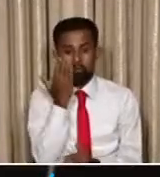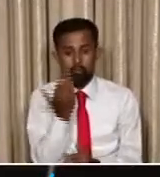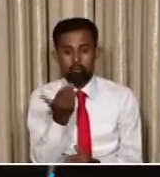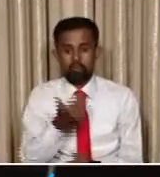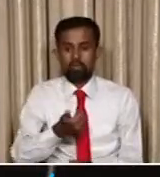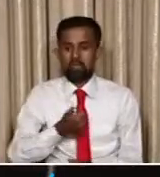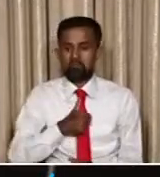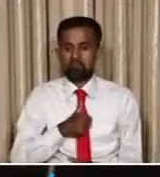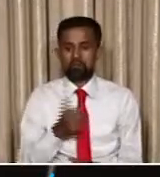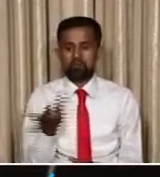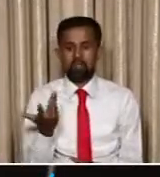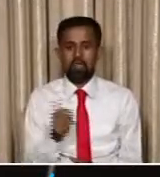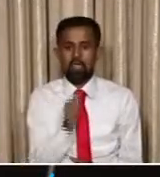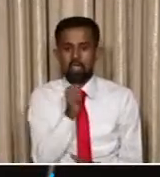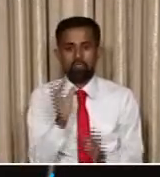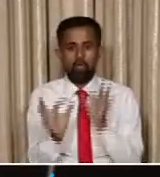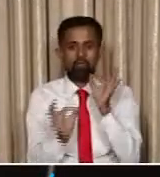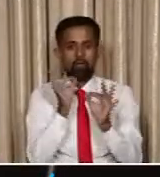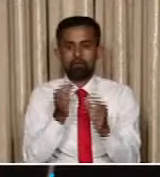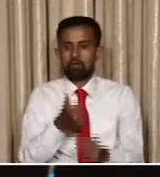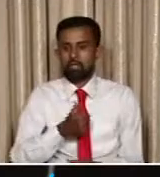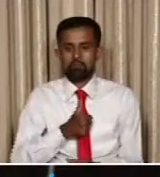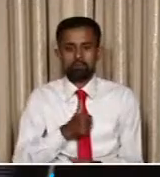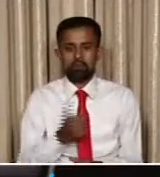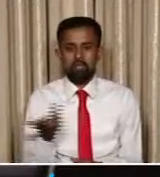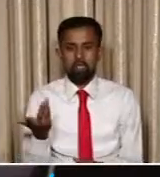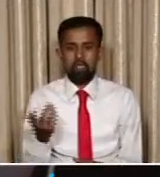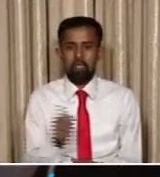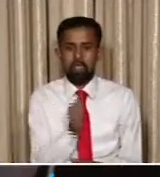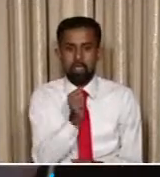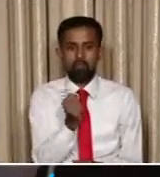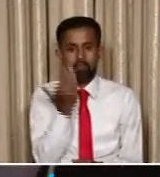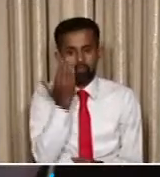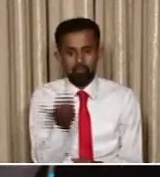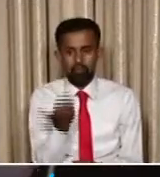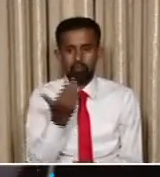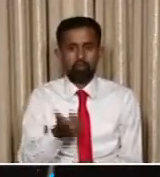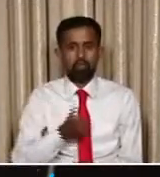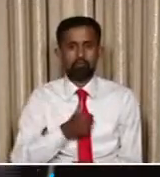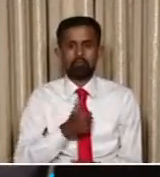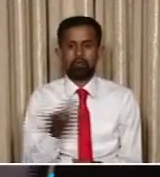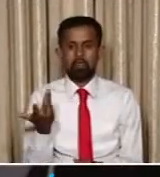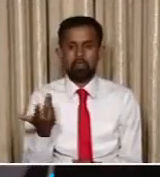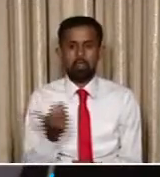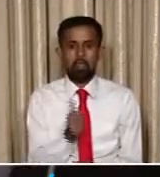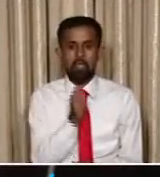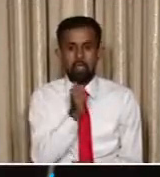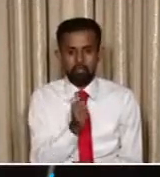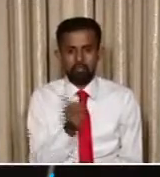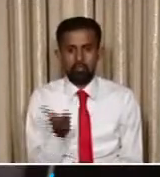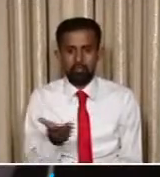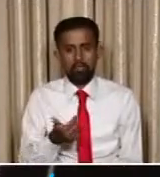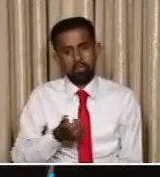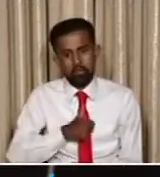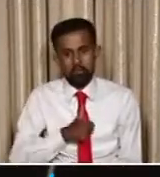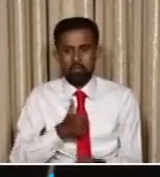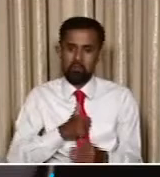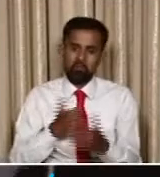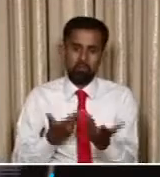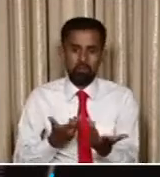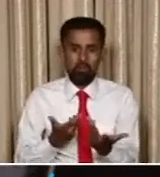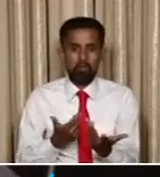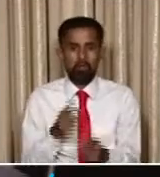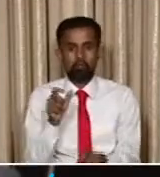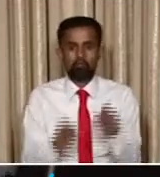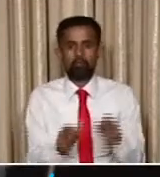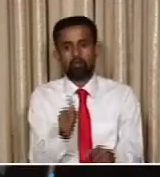නෑ. ඇත්ත කතා කරන්නට කැමතිත් නෑ. සත්‍යයට මූණ දෙන්න කැමතිත් නෑ. සත්‍ය මේක කැමති හෝ අකමැති හෝ මිනිස්සු